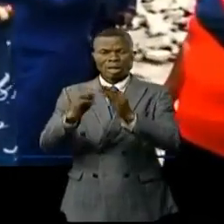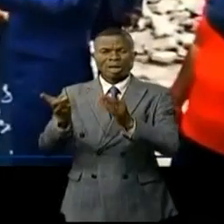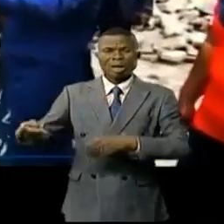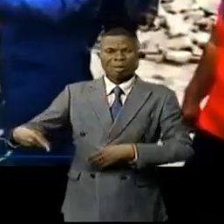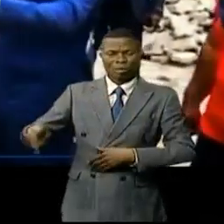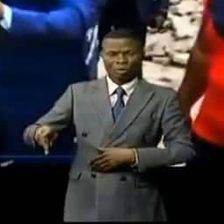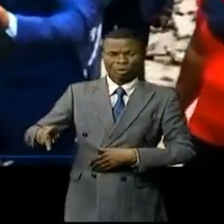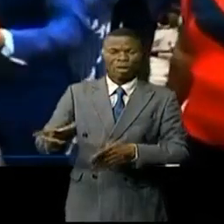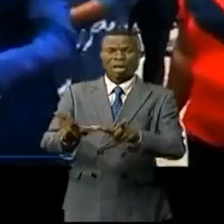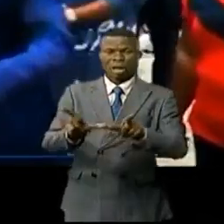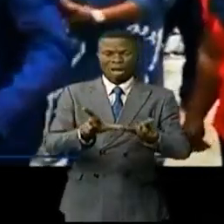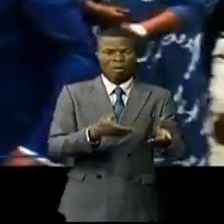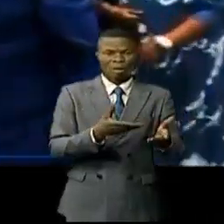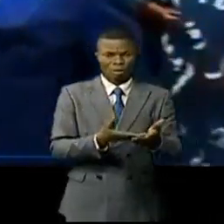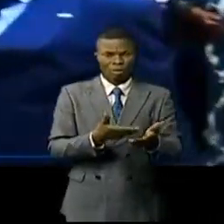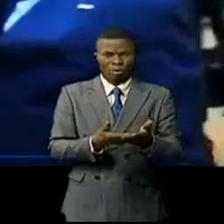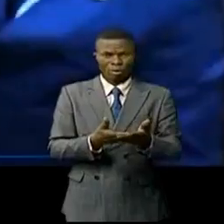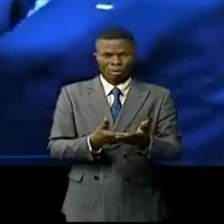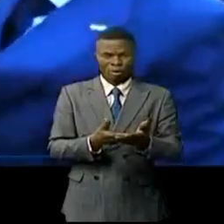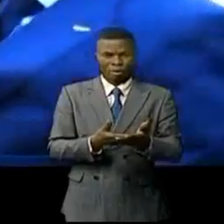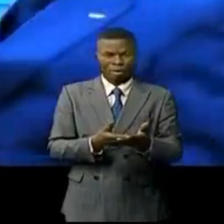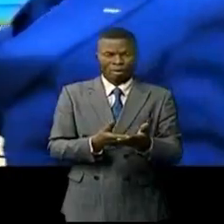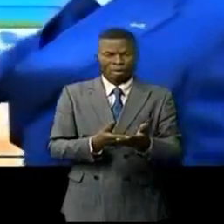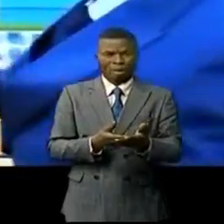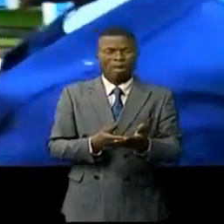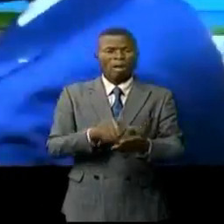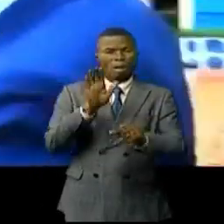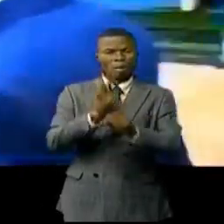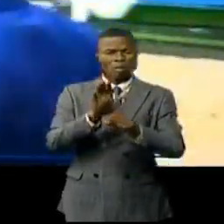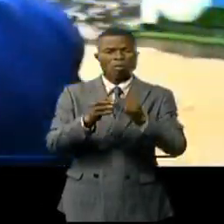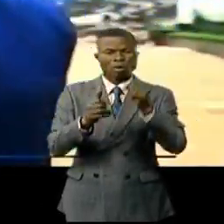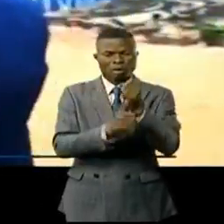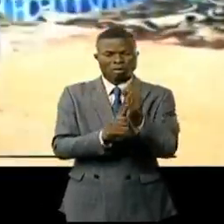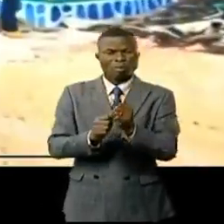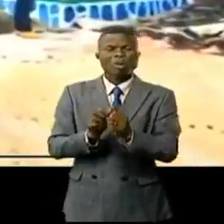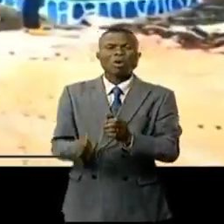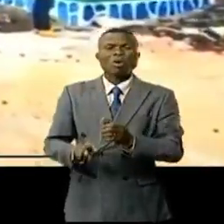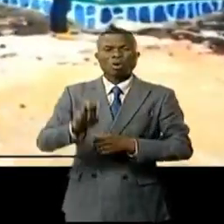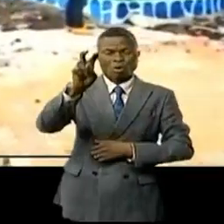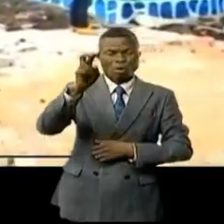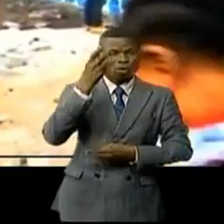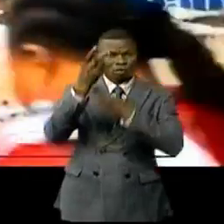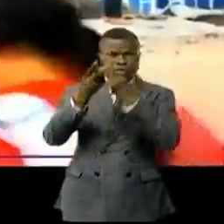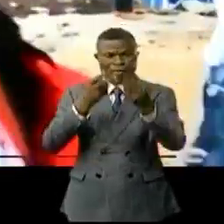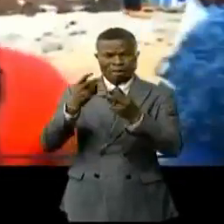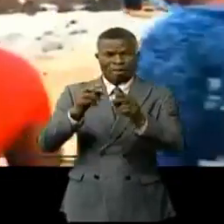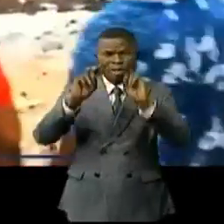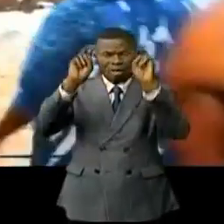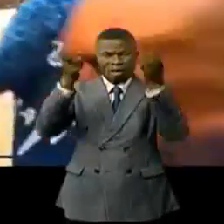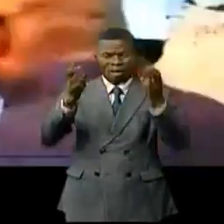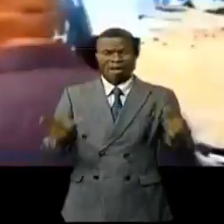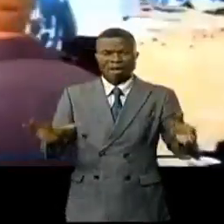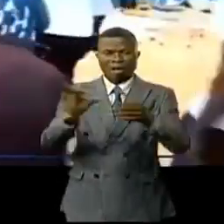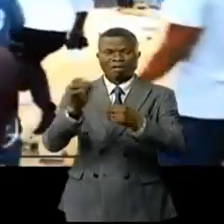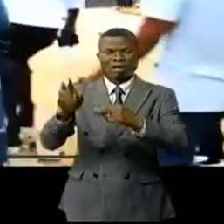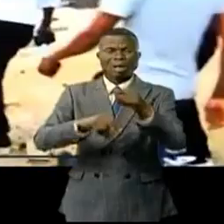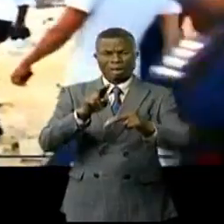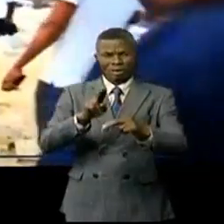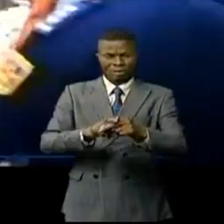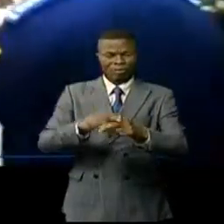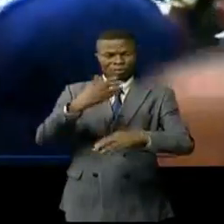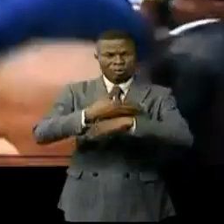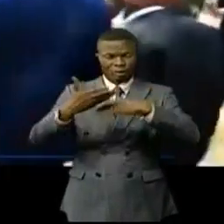la province de Lualaba, conduisait une forte délégation en visite à la cité de la cohésion nationale